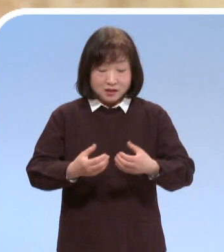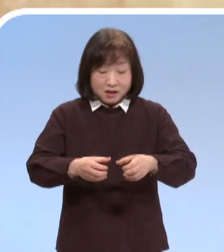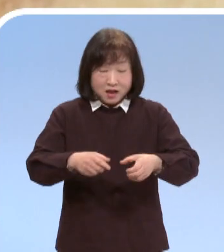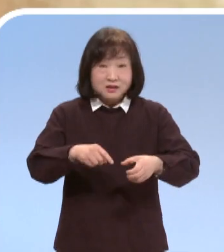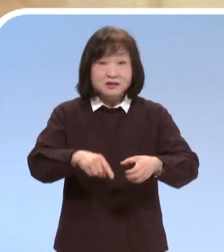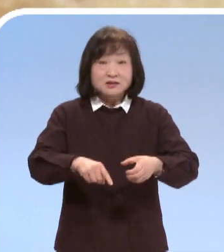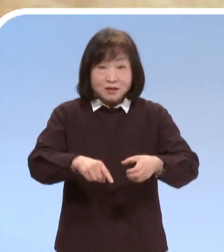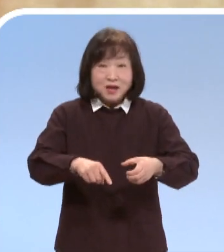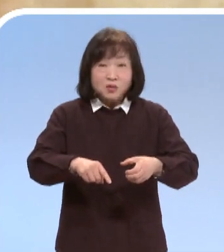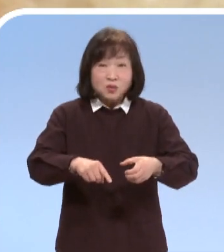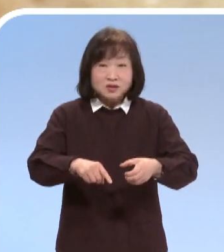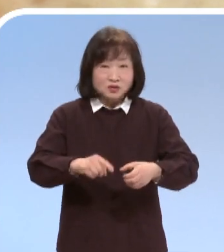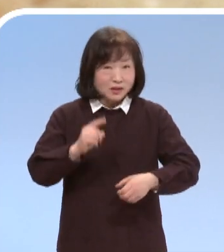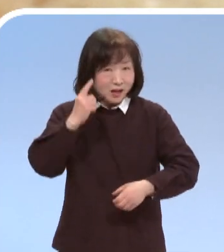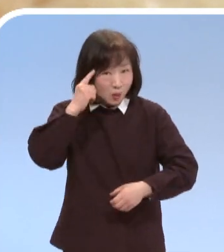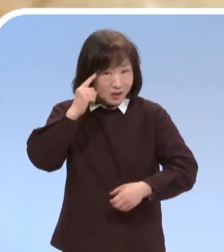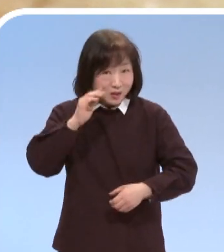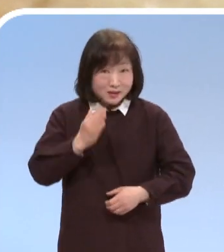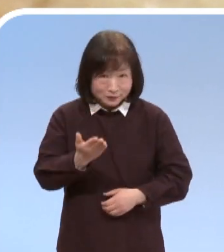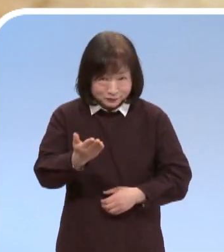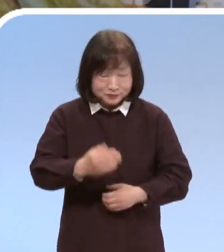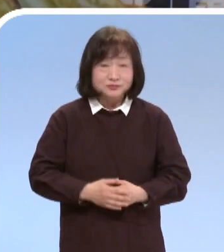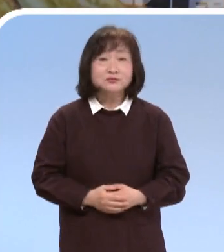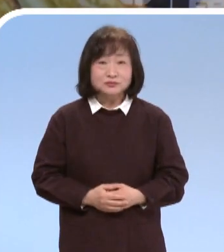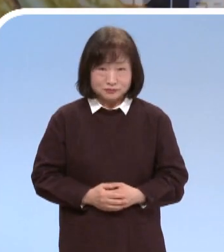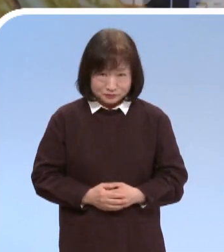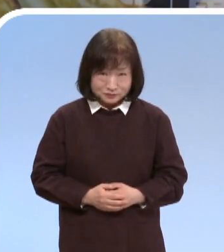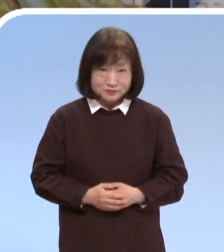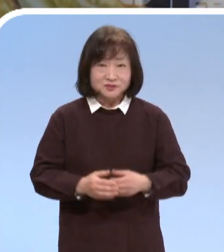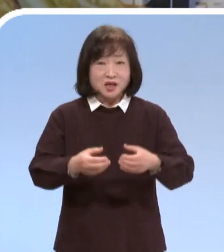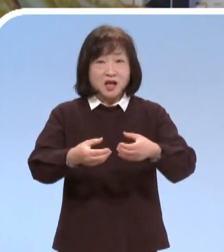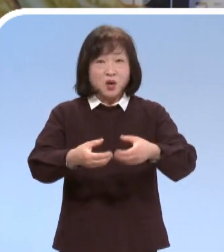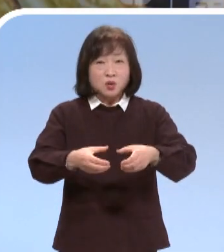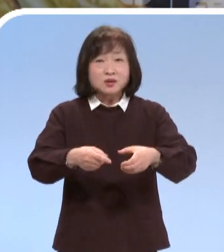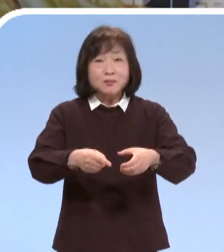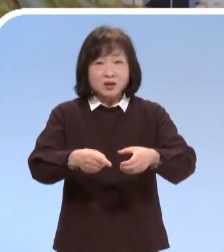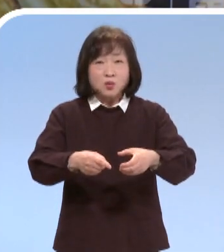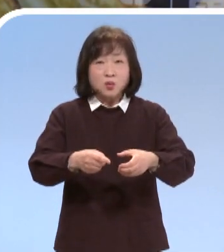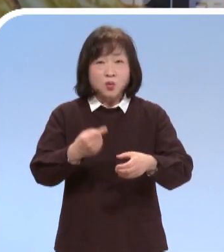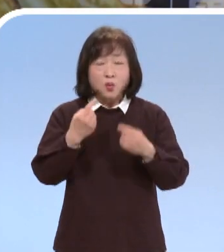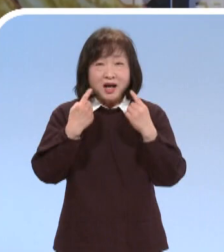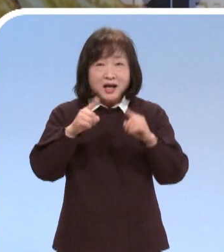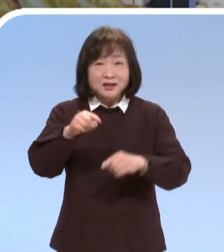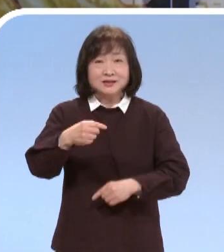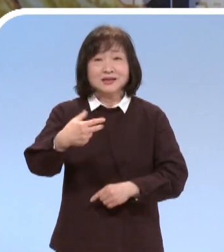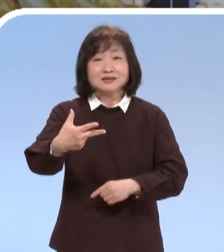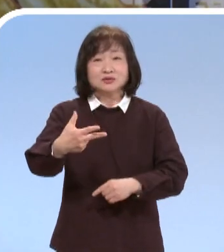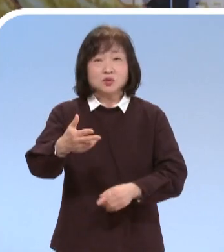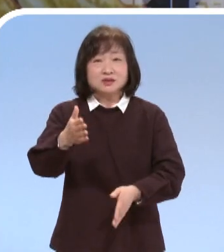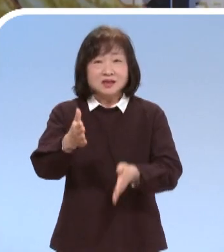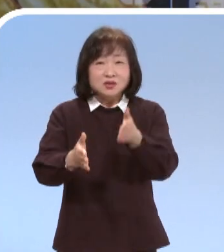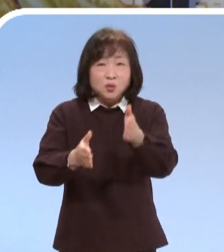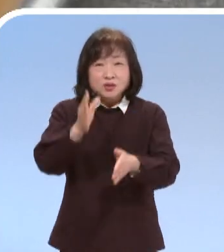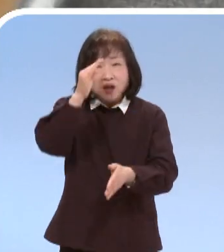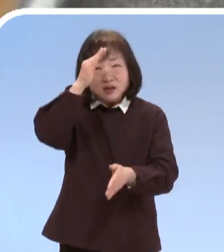使っている卵にもこだわりがあるんでしょうか？ 卵は辰野市で採れる卵を使用しています